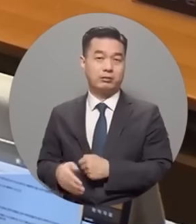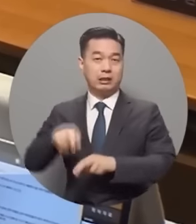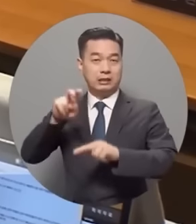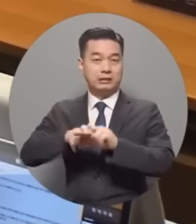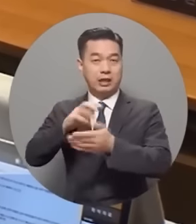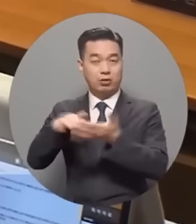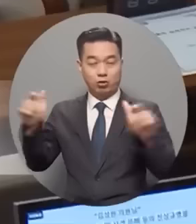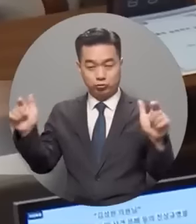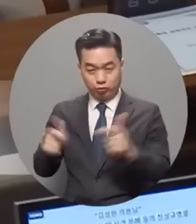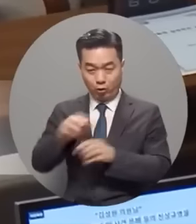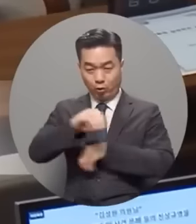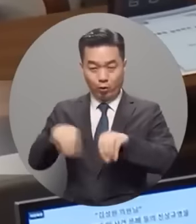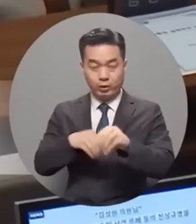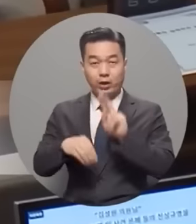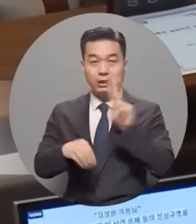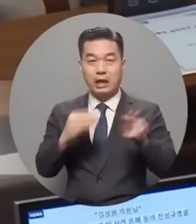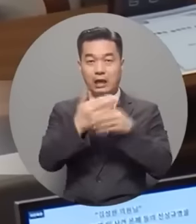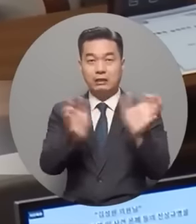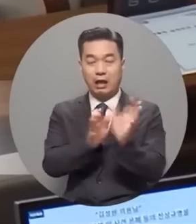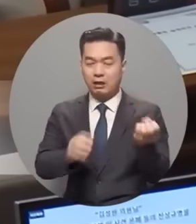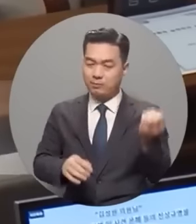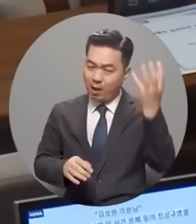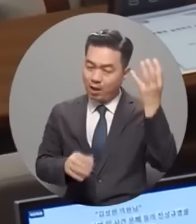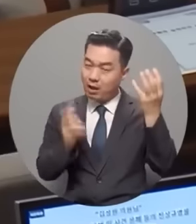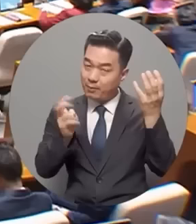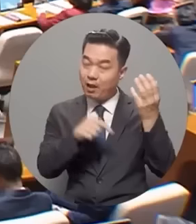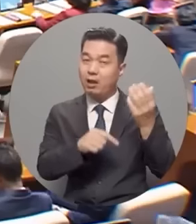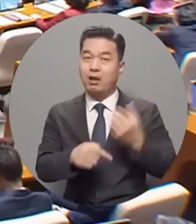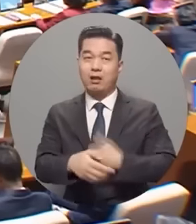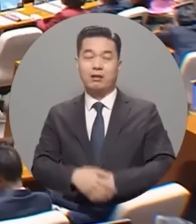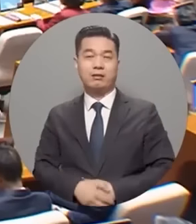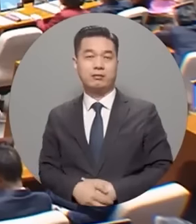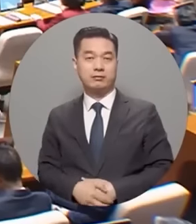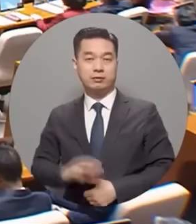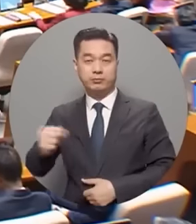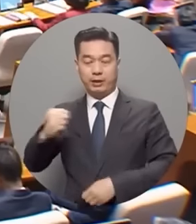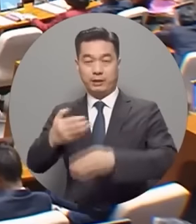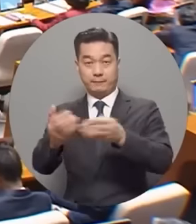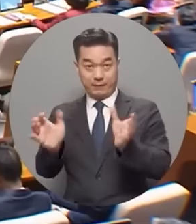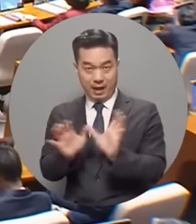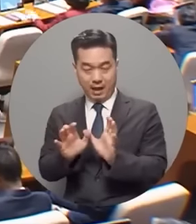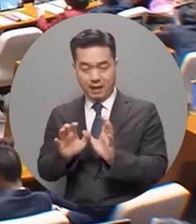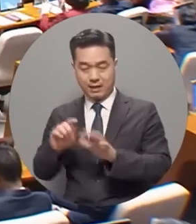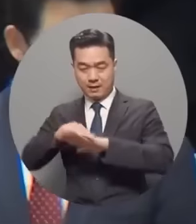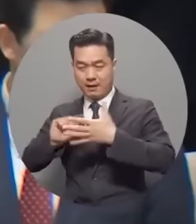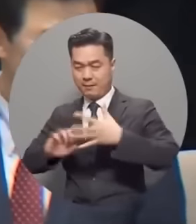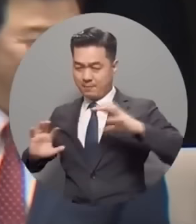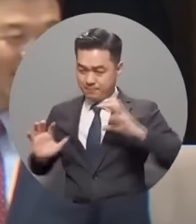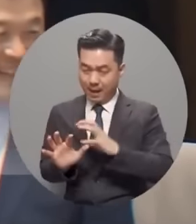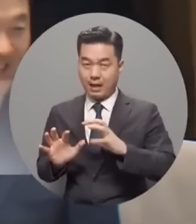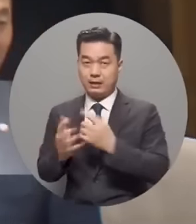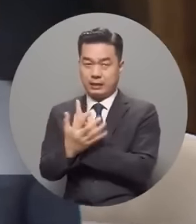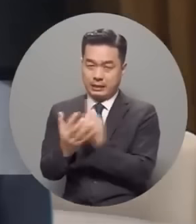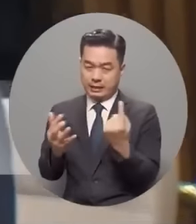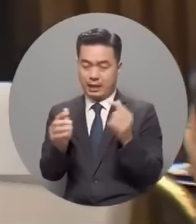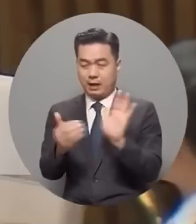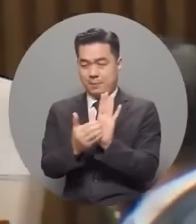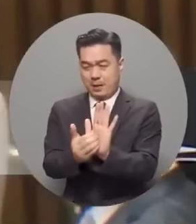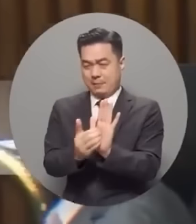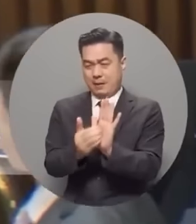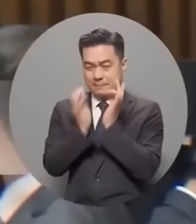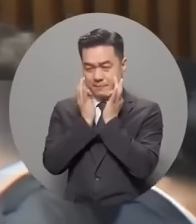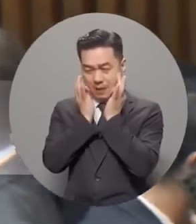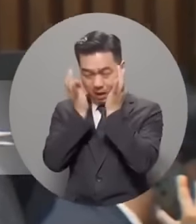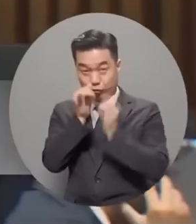줄면서 오히려 야권에 유리하게 작용할 수 있습니다. 국민의힘은 단일 대우를 유지하면서 이탈표를 막는 걸 고민하고